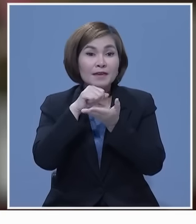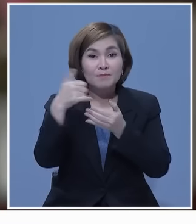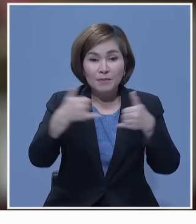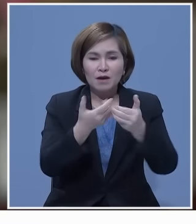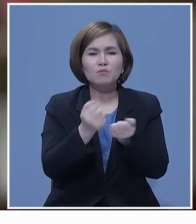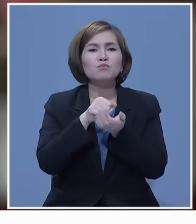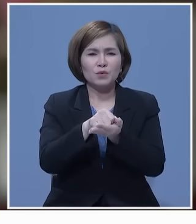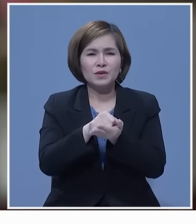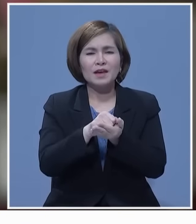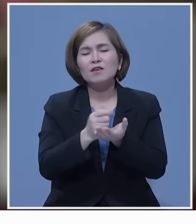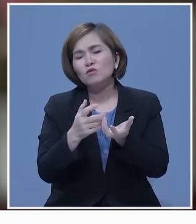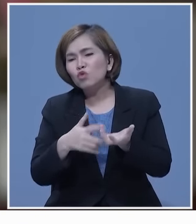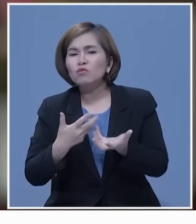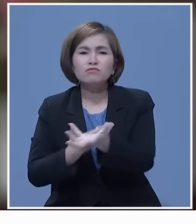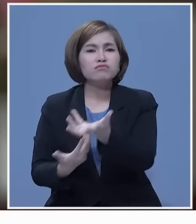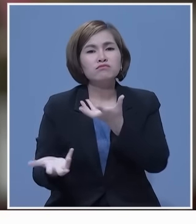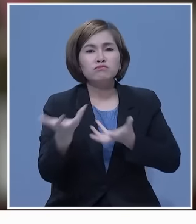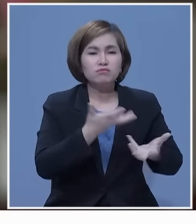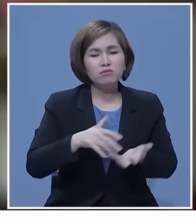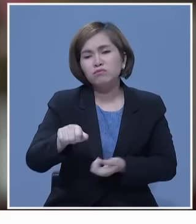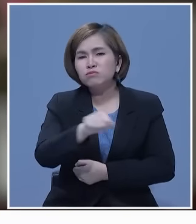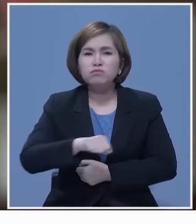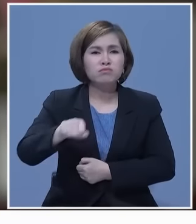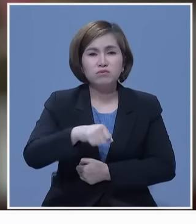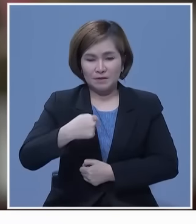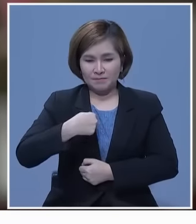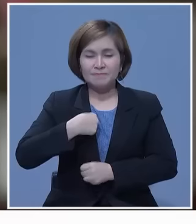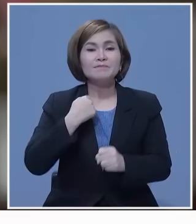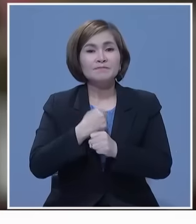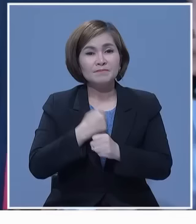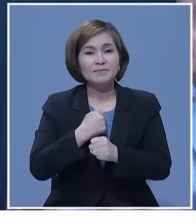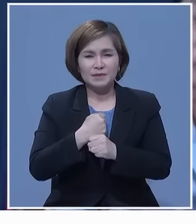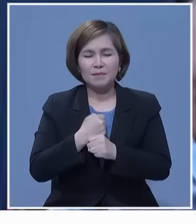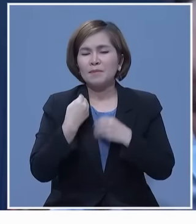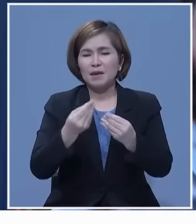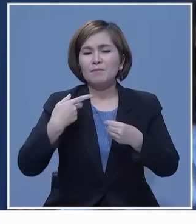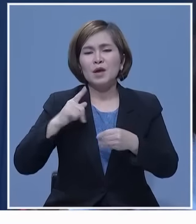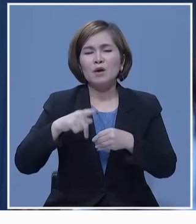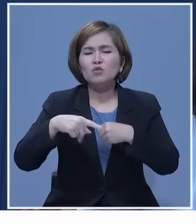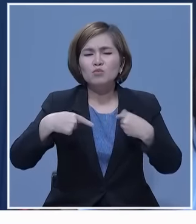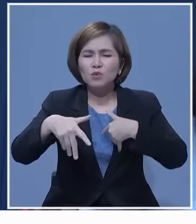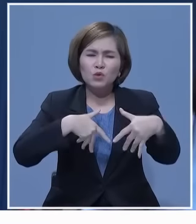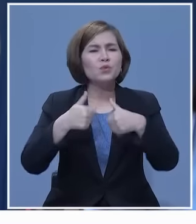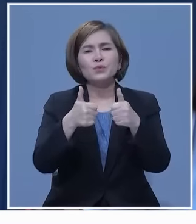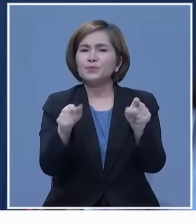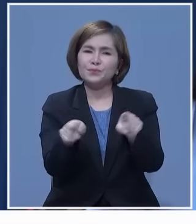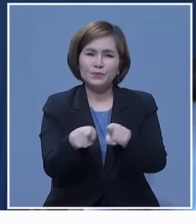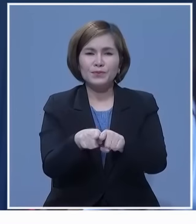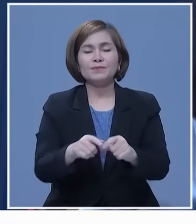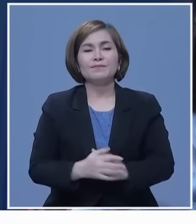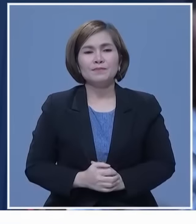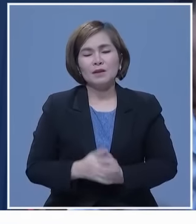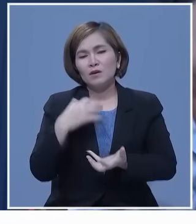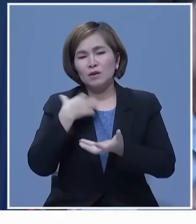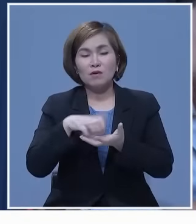ปลาเออเก็บจานเช็ดโต๊ะเออก็ผมกำลังรับใช้ประชาประชนในแบบของผมอยู่แกให้หลานเพามาอนี่คือ